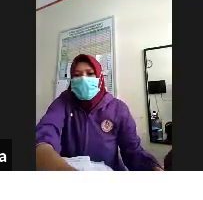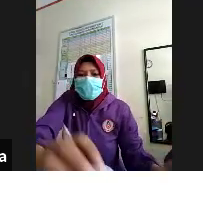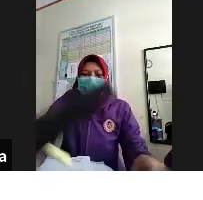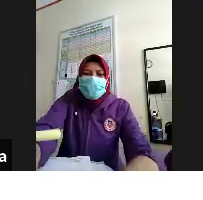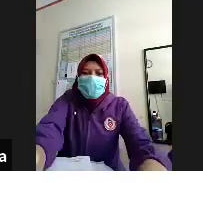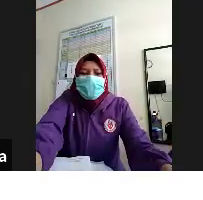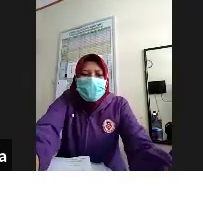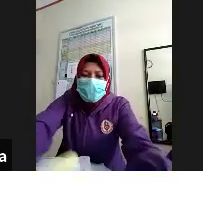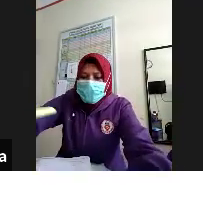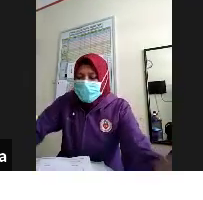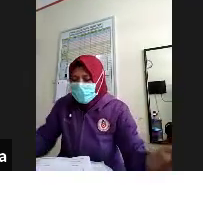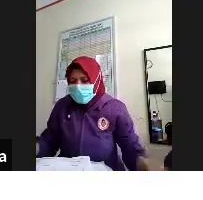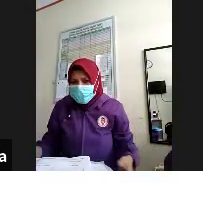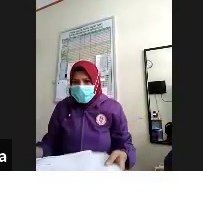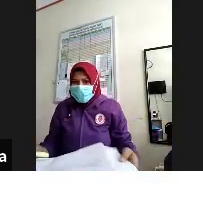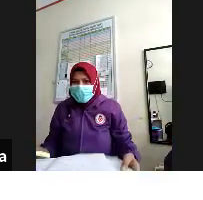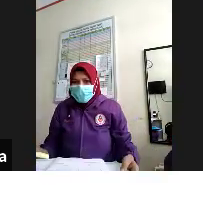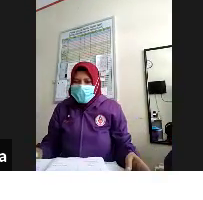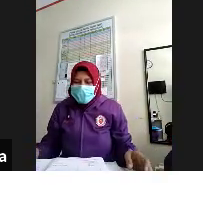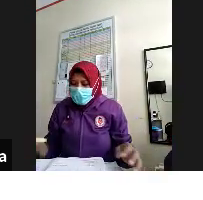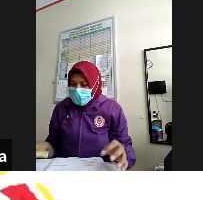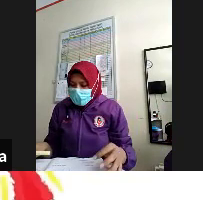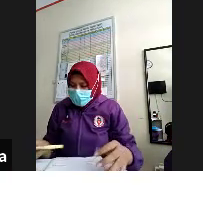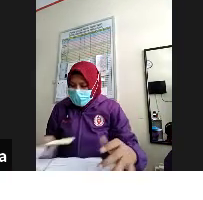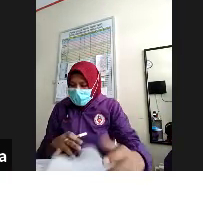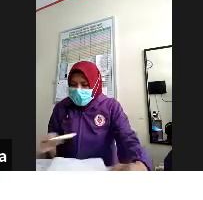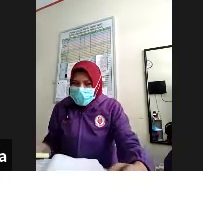keringkan, dan simpan di tempat yang bersih dan mudah diambil.